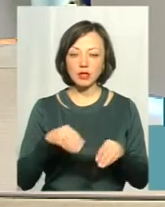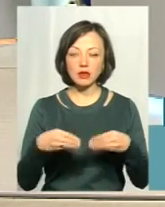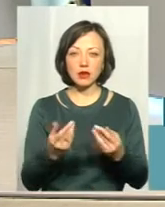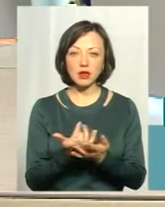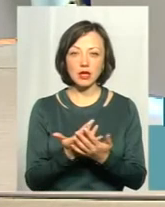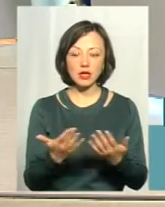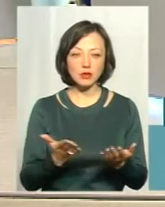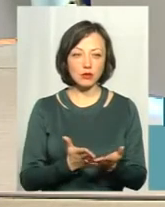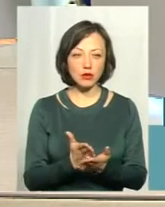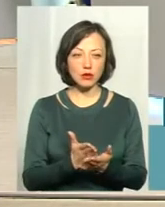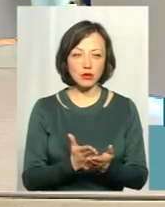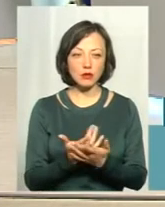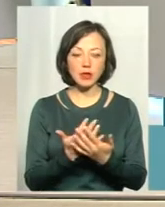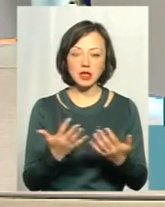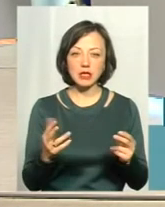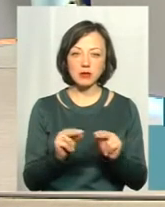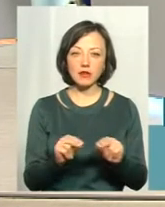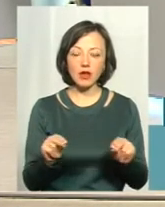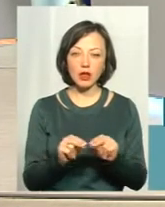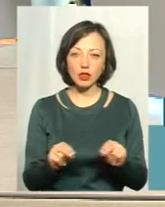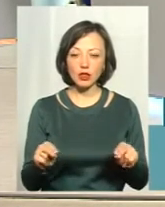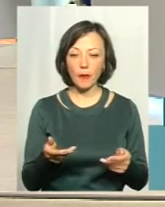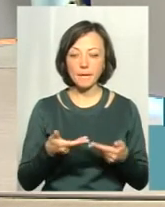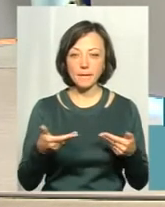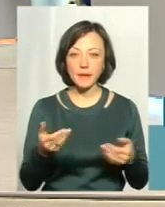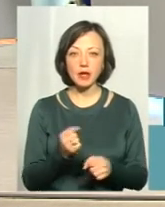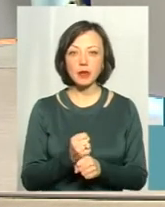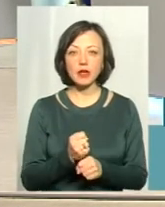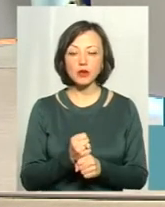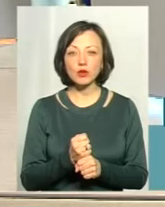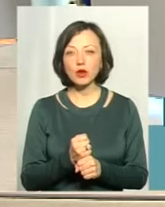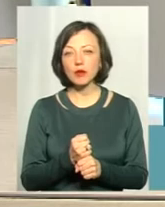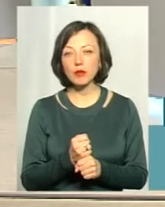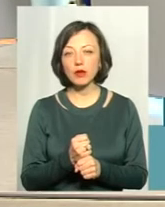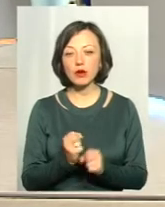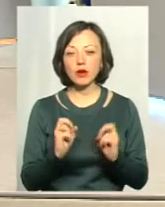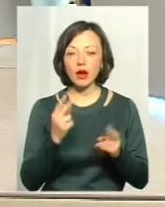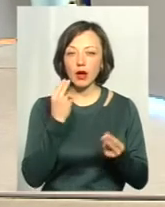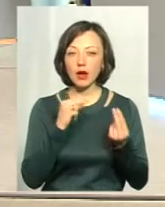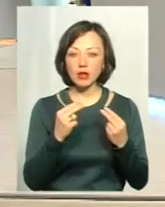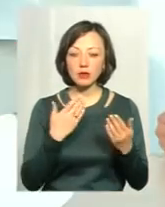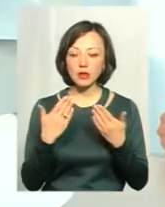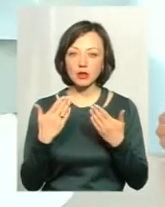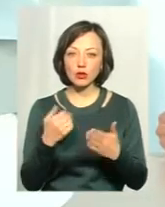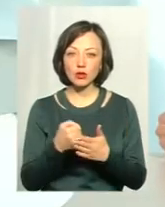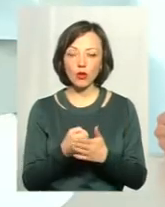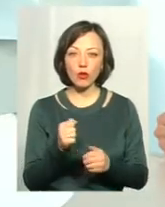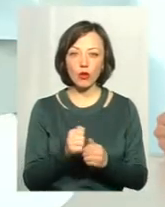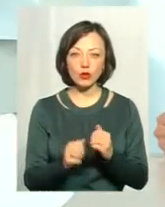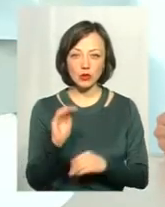різні послуги різними викладачами, і ми от працюємо, дивимося, як краще підійти до кожної